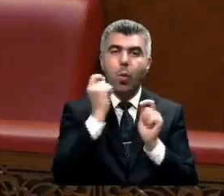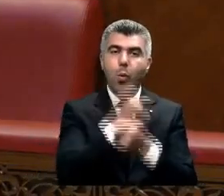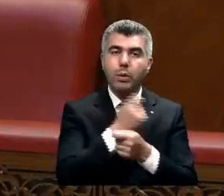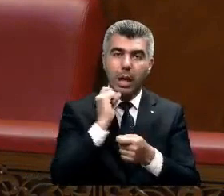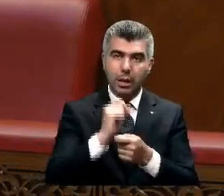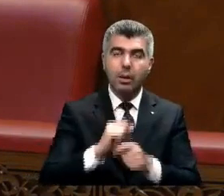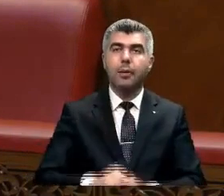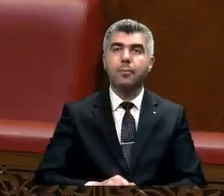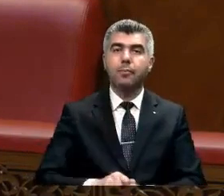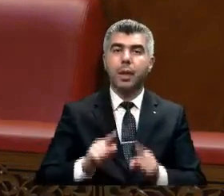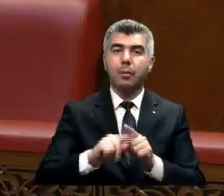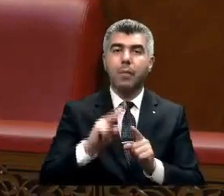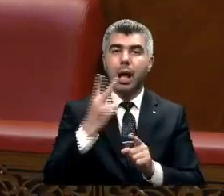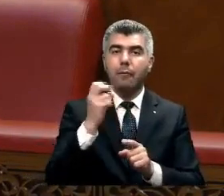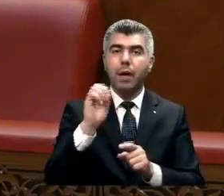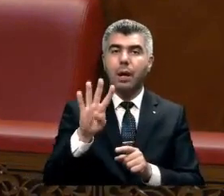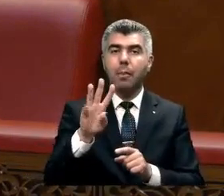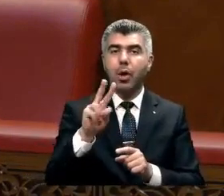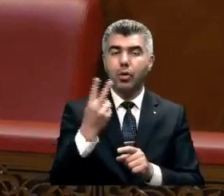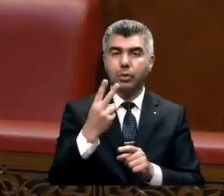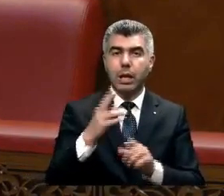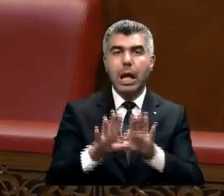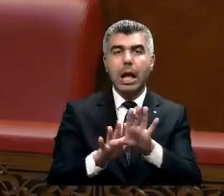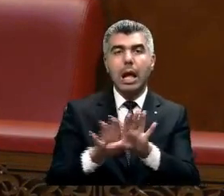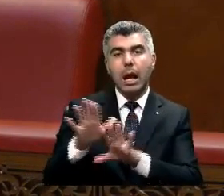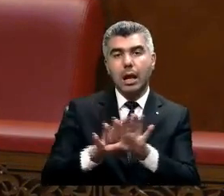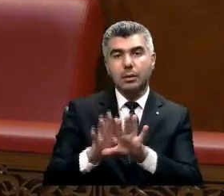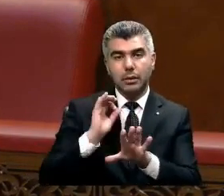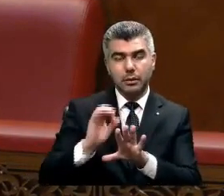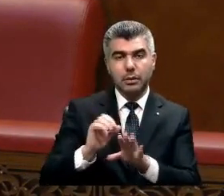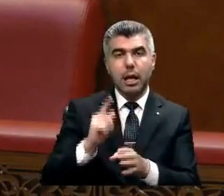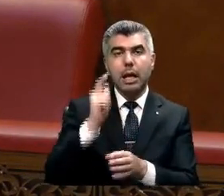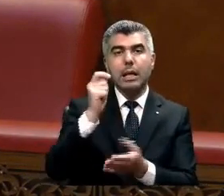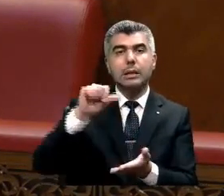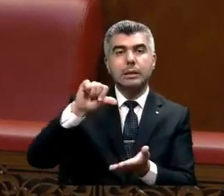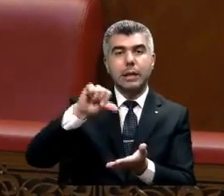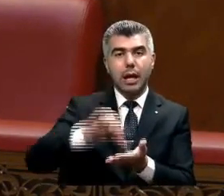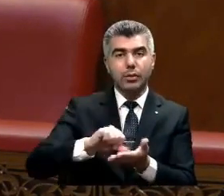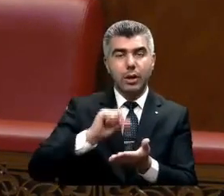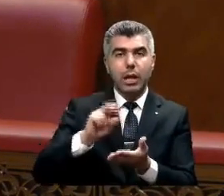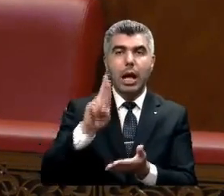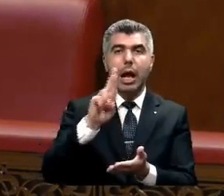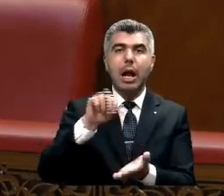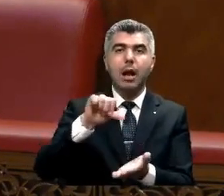وابتداء من سنه 2024 بماطرت اكادير المسيره طنجه ابن بطوطه والرباط سلا